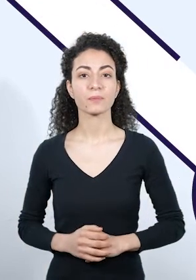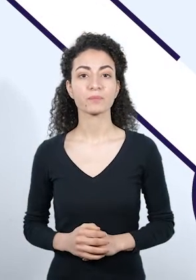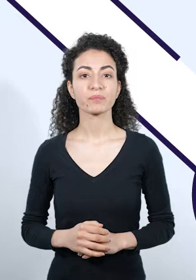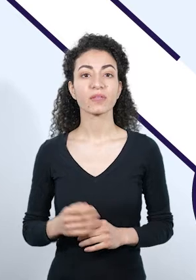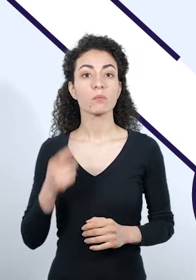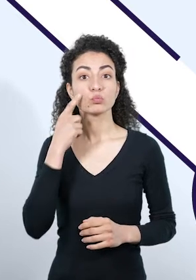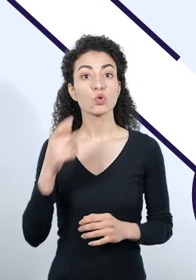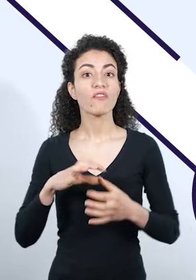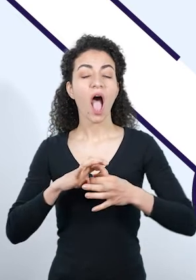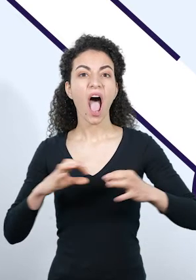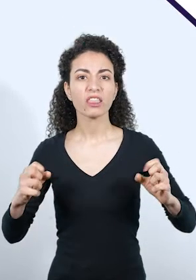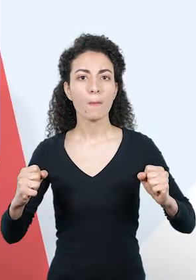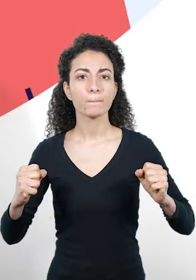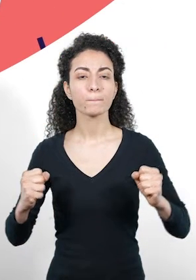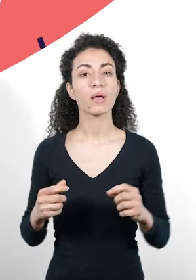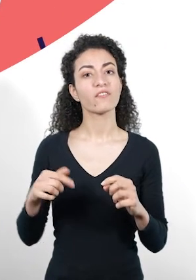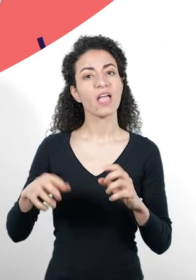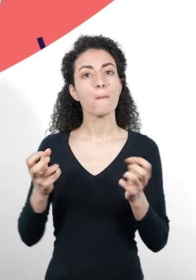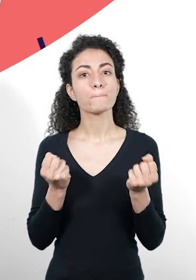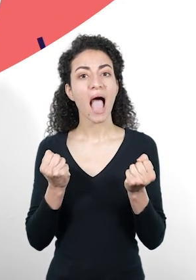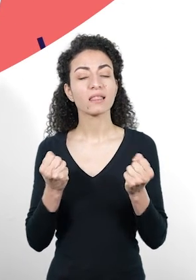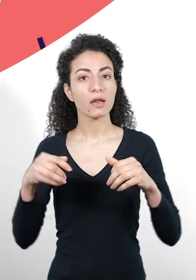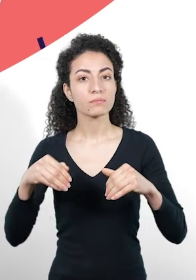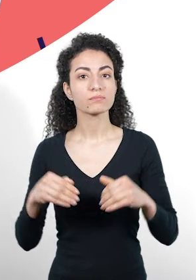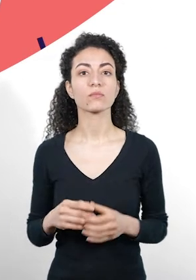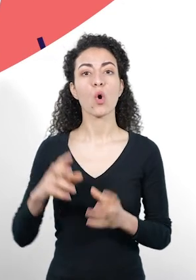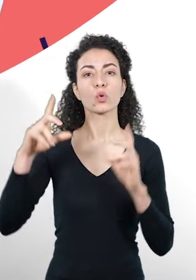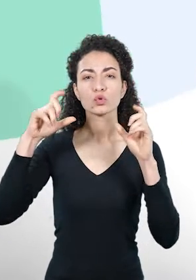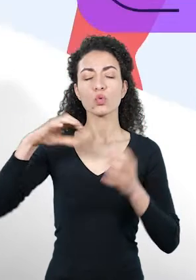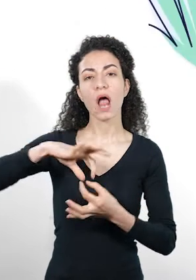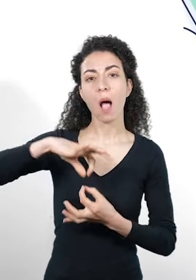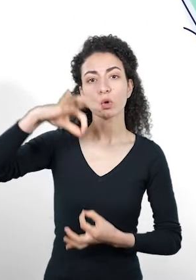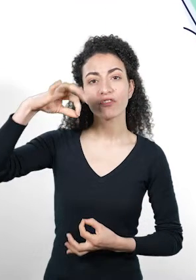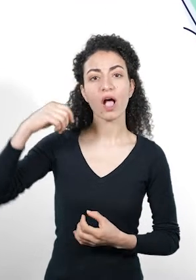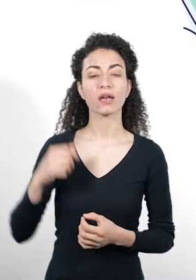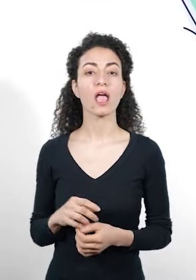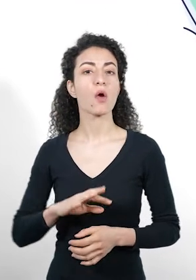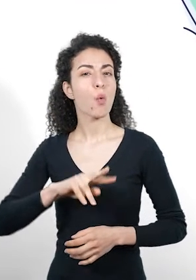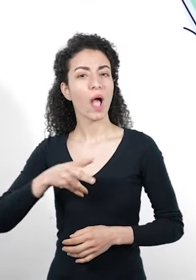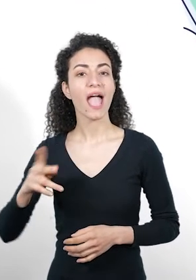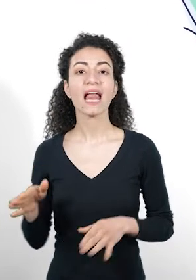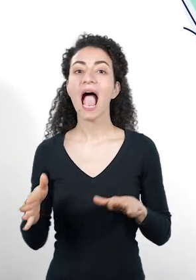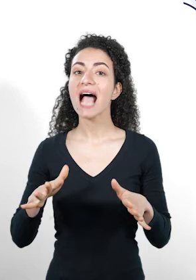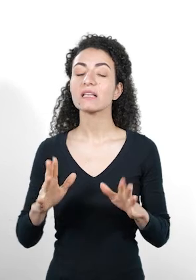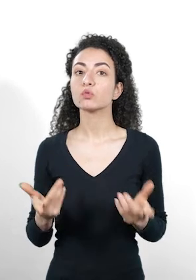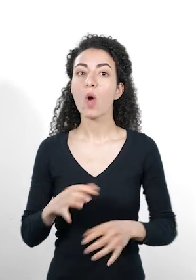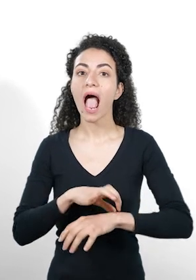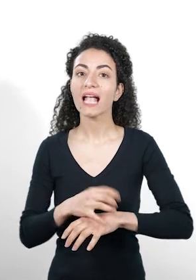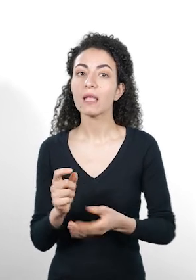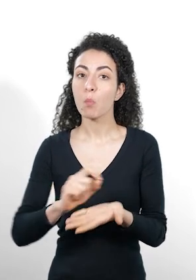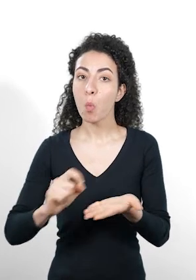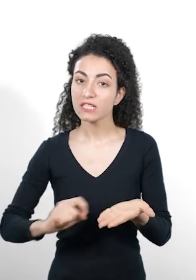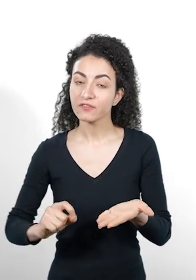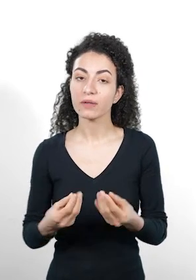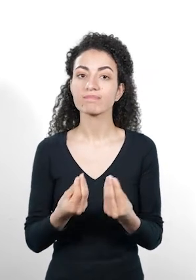المغناطيسي، كثافة المعادن بالعظام، الأشعة السينية للعمود الفقري والأطراف بناء على وصفة من طبيب المركز وبعد